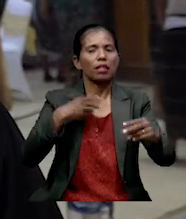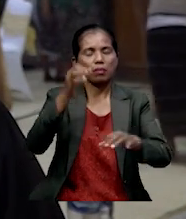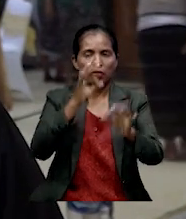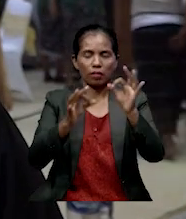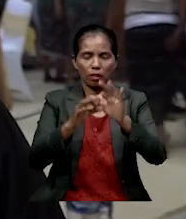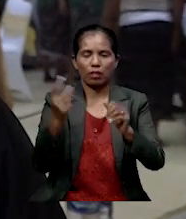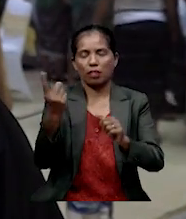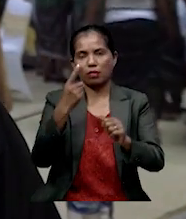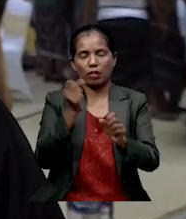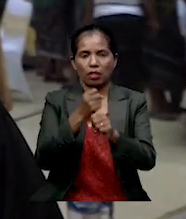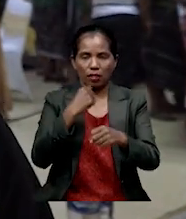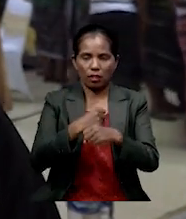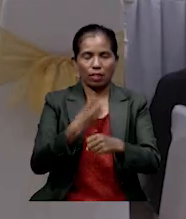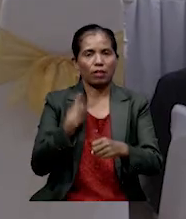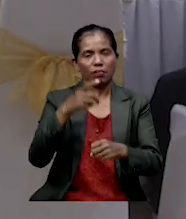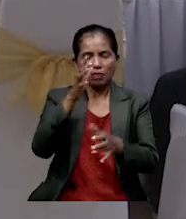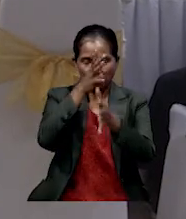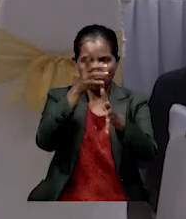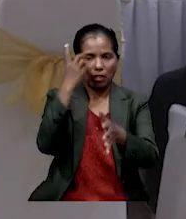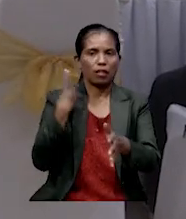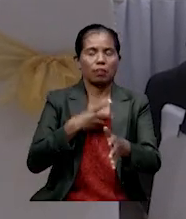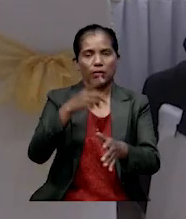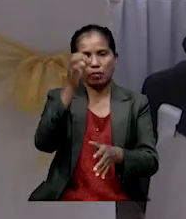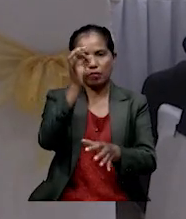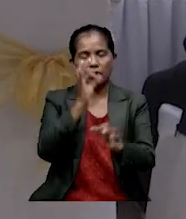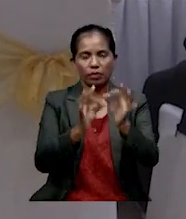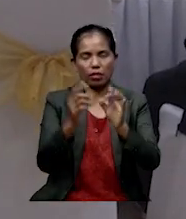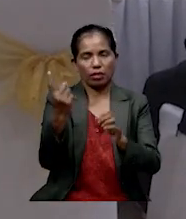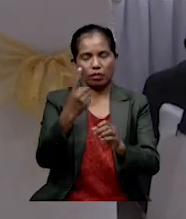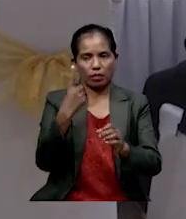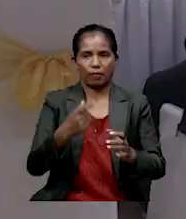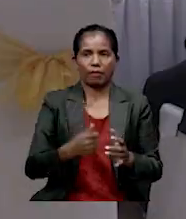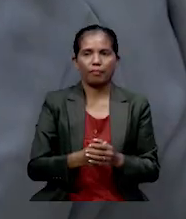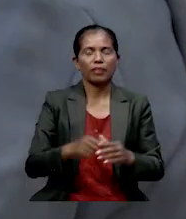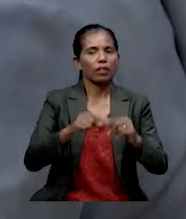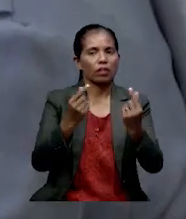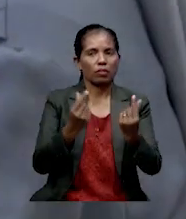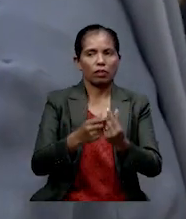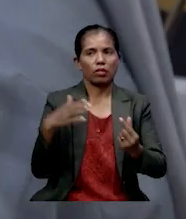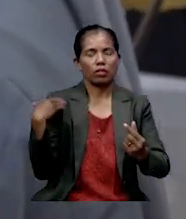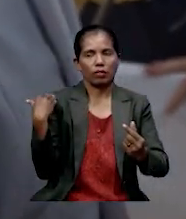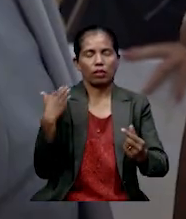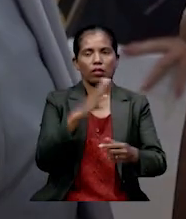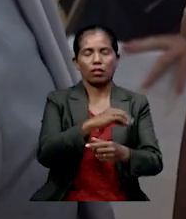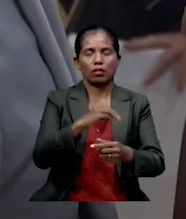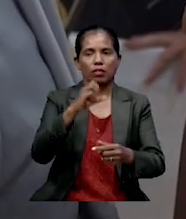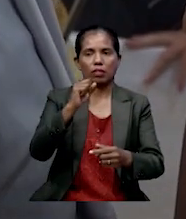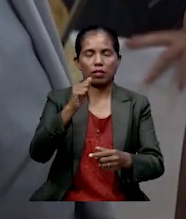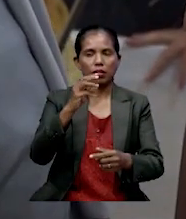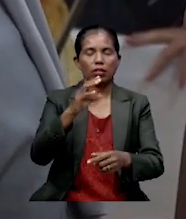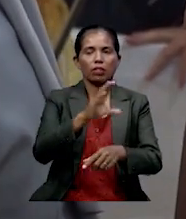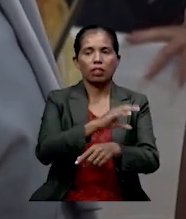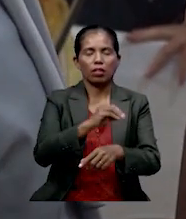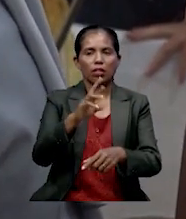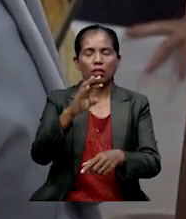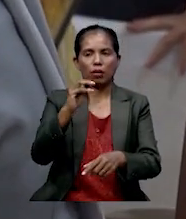idane sen nafaten halau abunana am fiar nafaten. No nemos dirigente coral, Grupo Movimento Juventude Coral Santa Cecília Catedral,